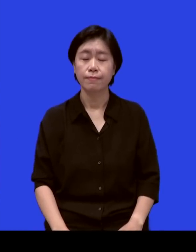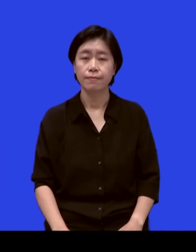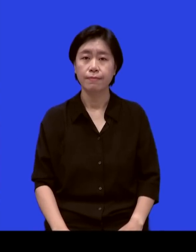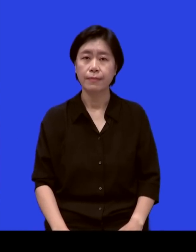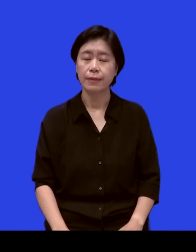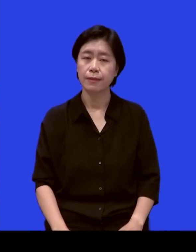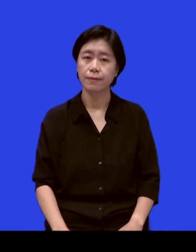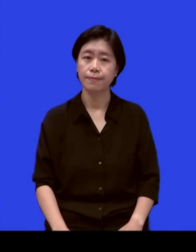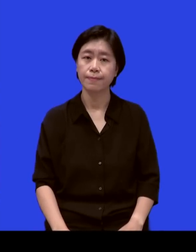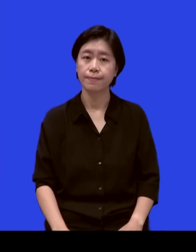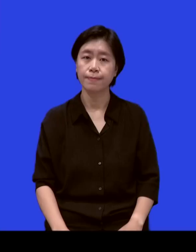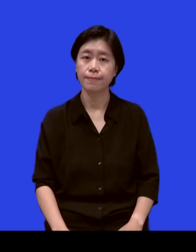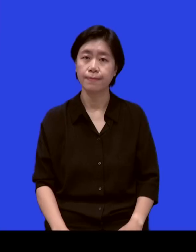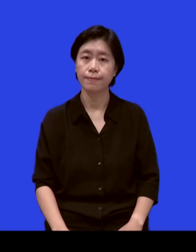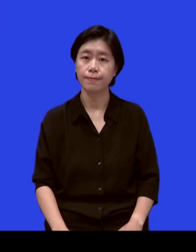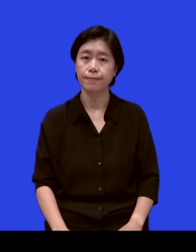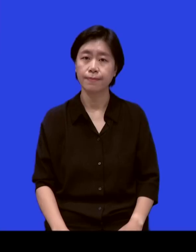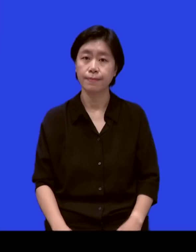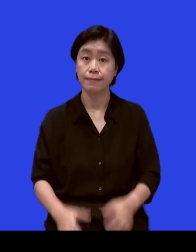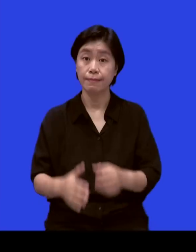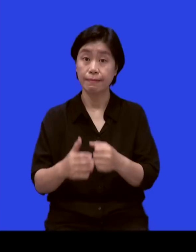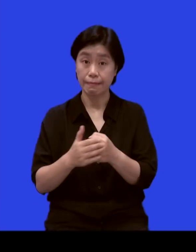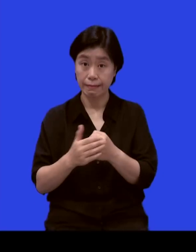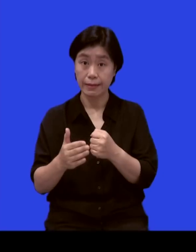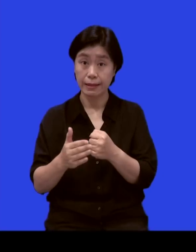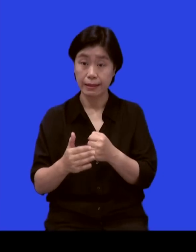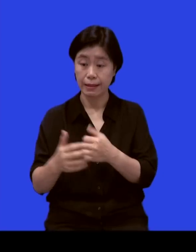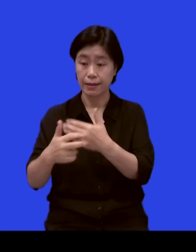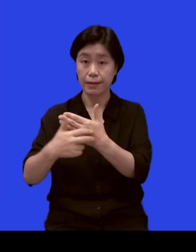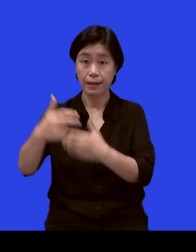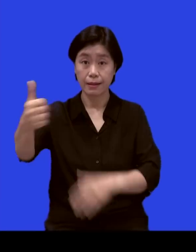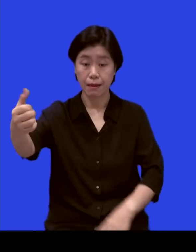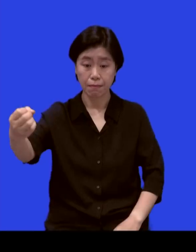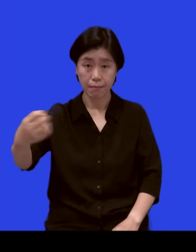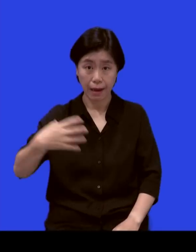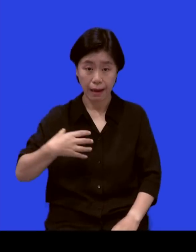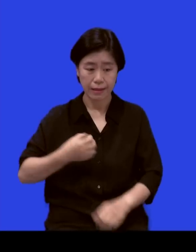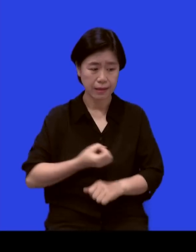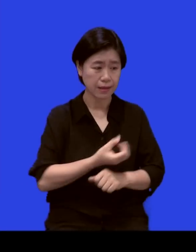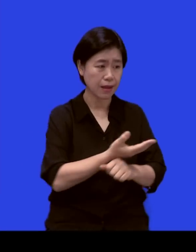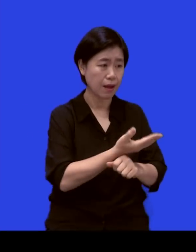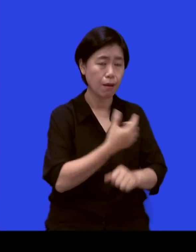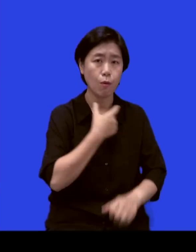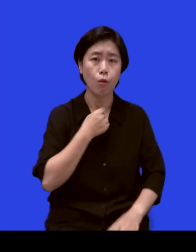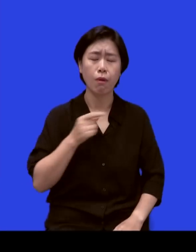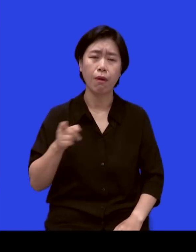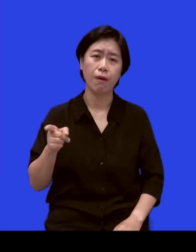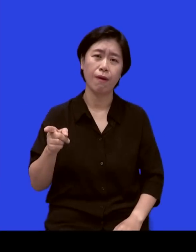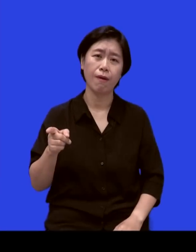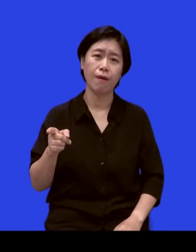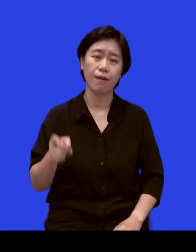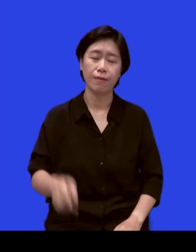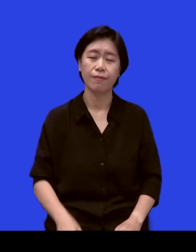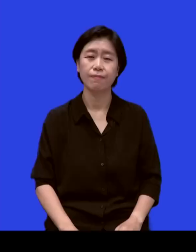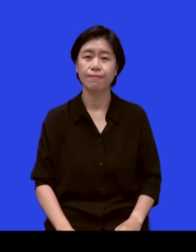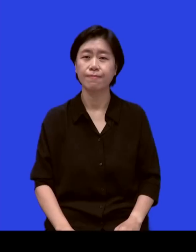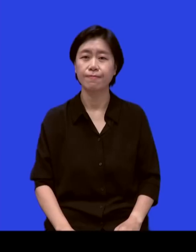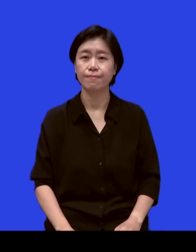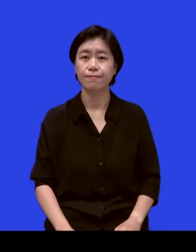막 원망이 되고 그래서 저한테 좀 얘기를 좀 하시라고. 해달라고 그런 얘기를